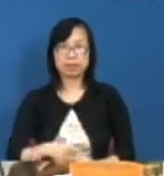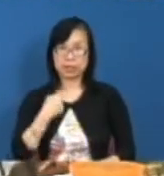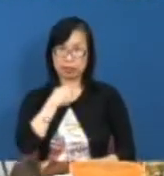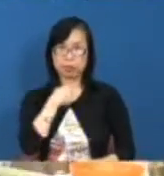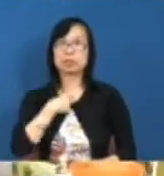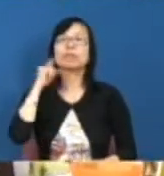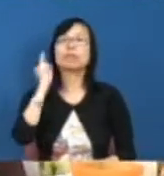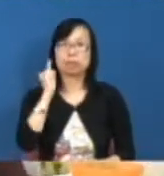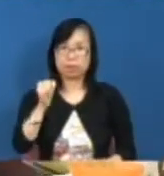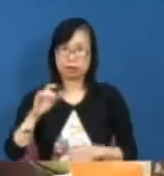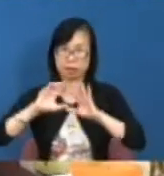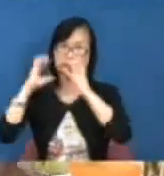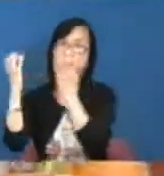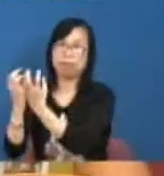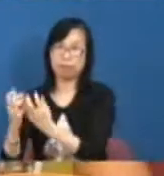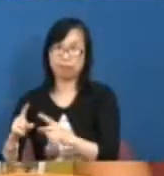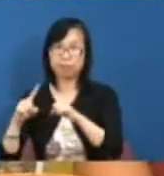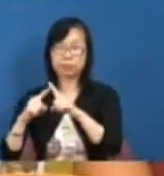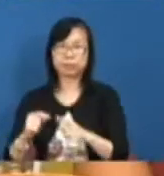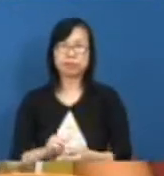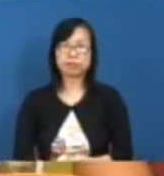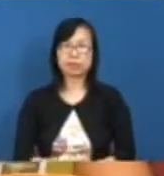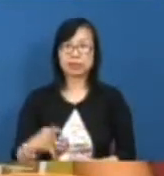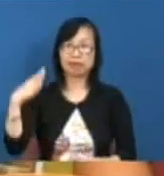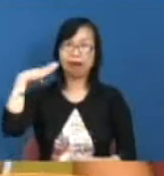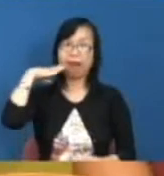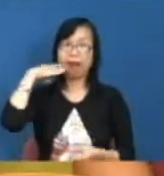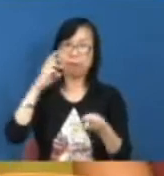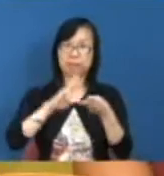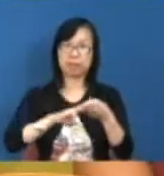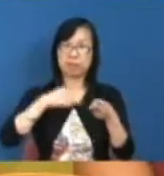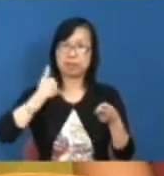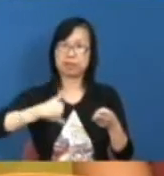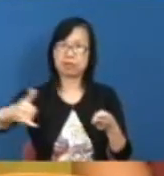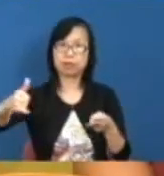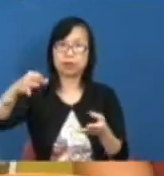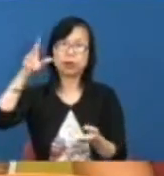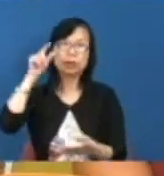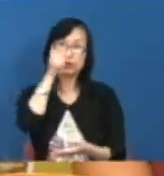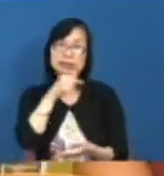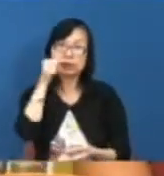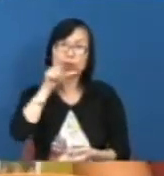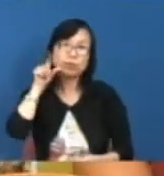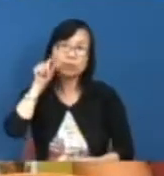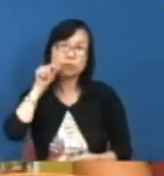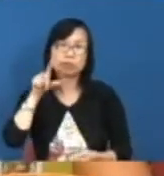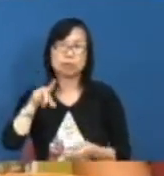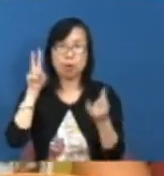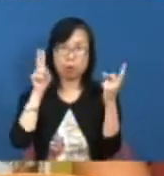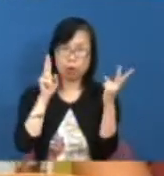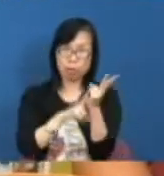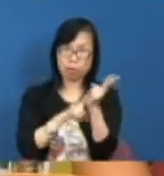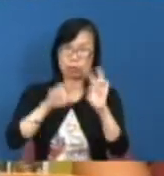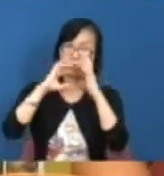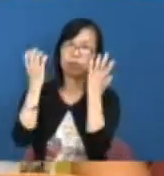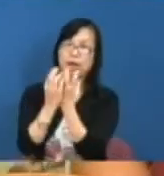人咧？嗱，佢而家真係夠膽嘅喎，由藍田走到出去參加嗰個油尖旺社團聯會，我唔知佢有